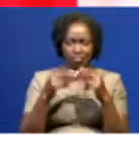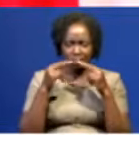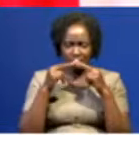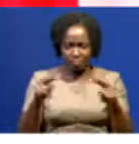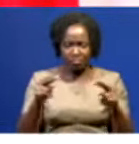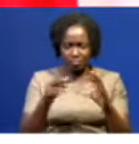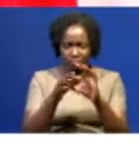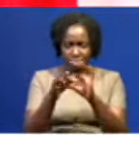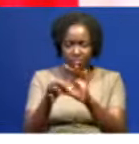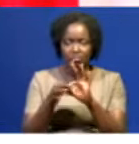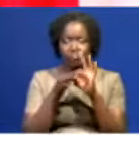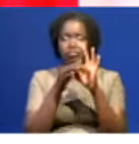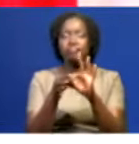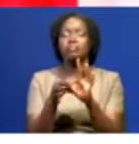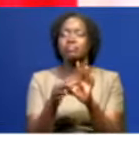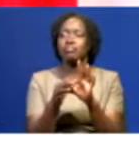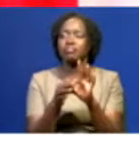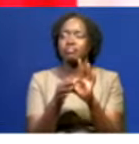umoja.